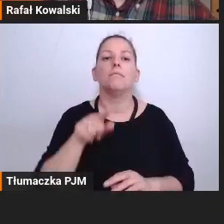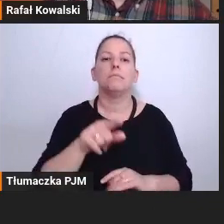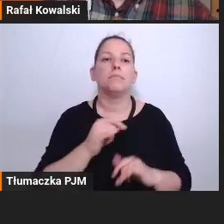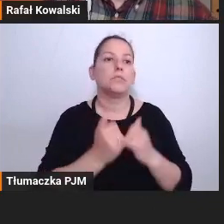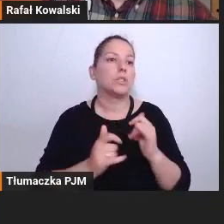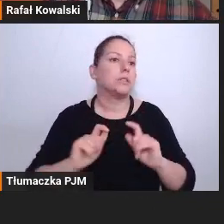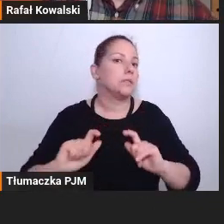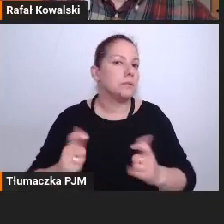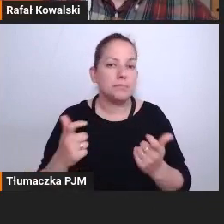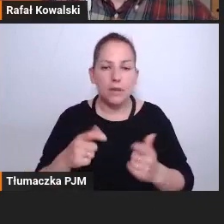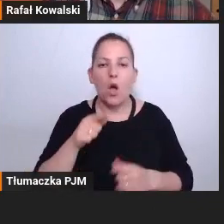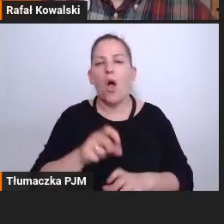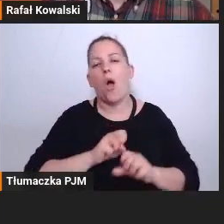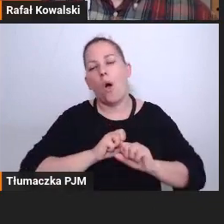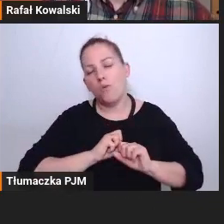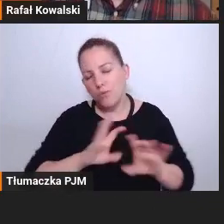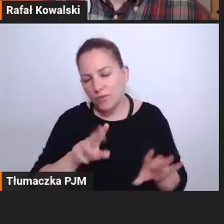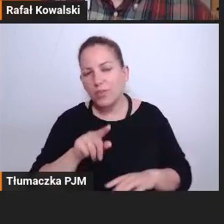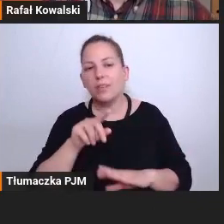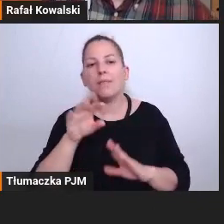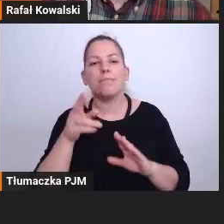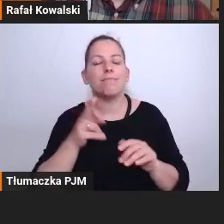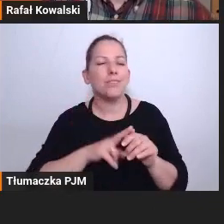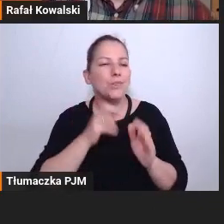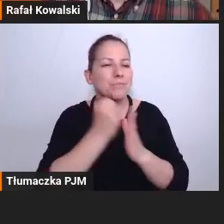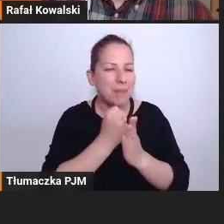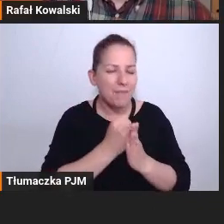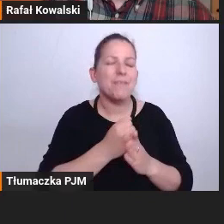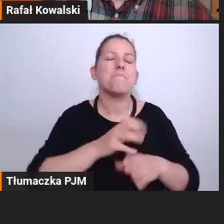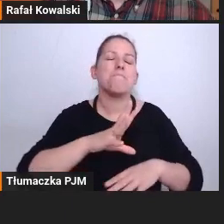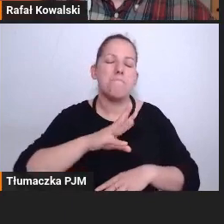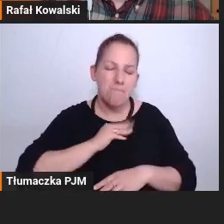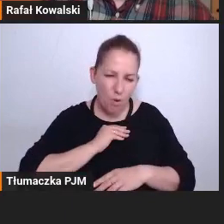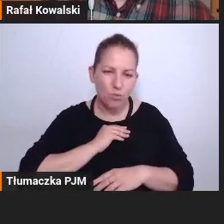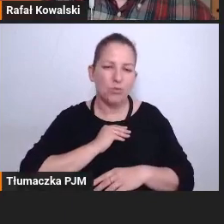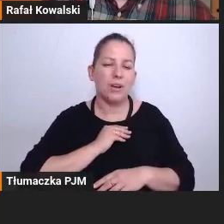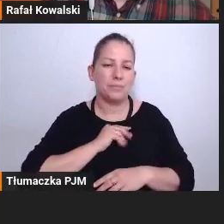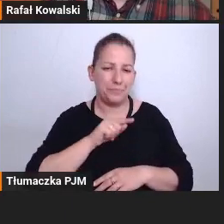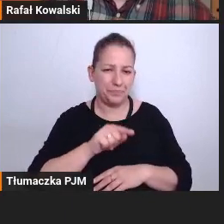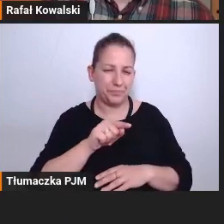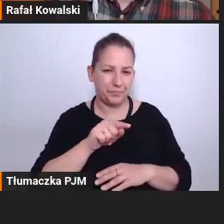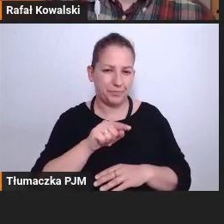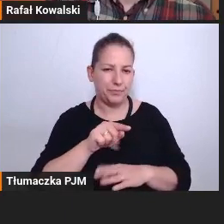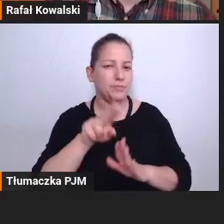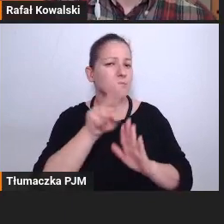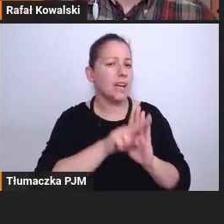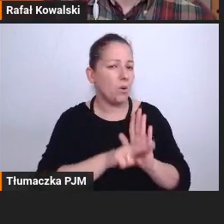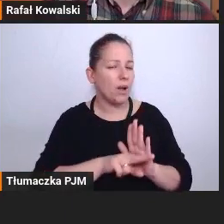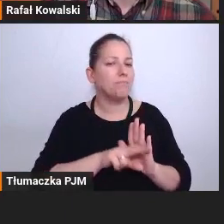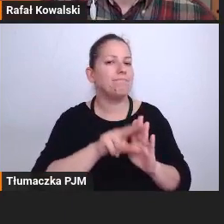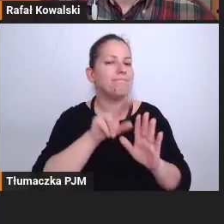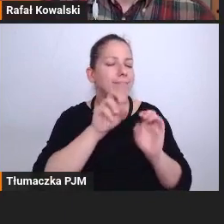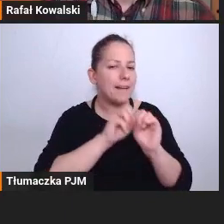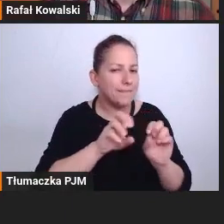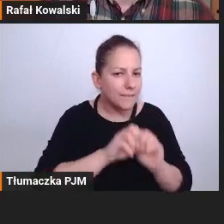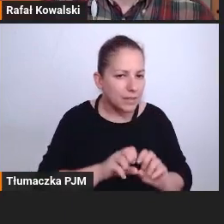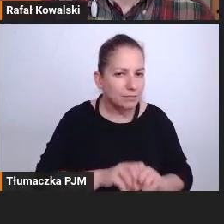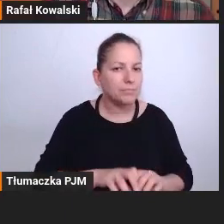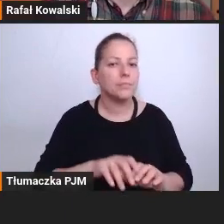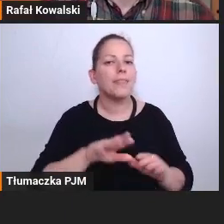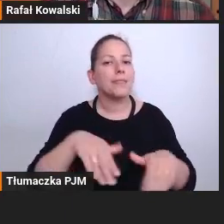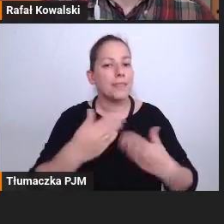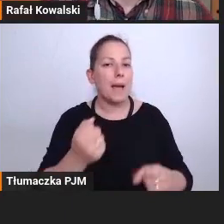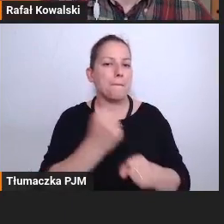zdarzyło, to oczywiście pewne kwestie jak najbardziej można w tym regulaminie opisać i wskazać